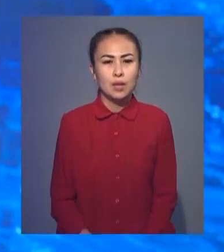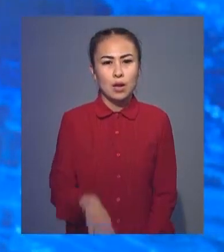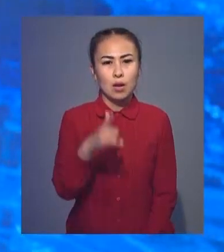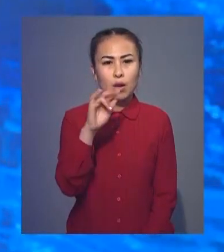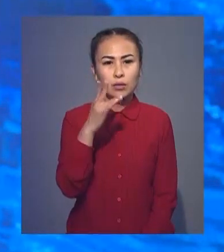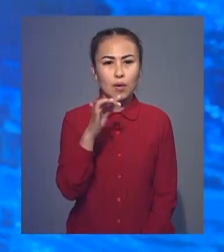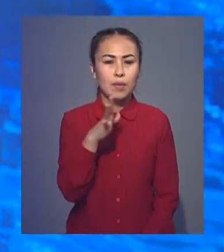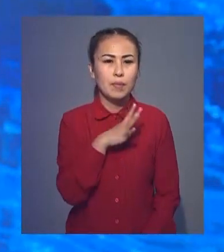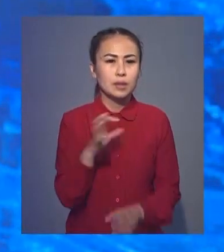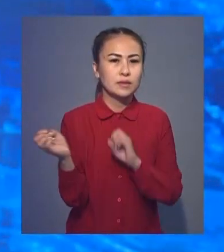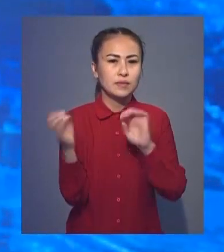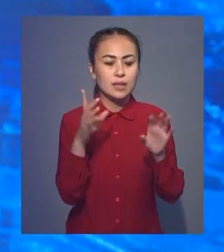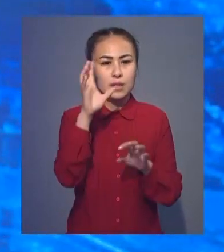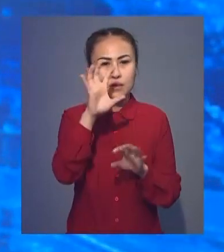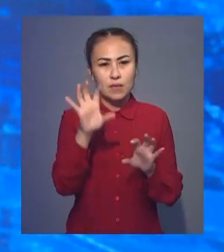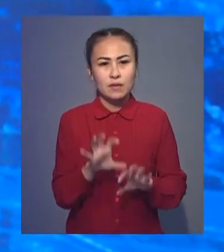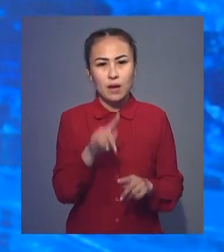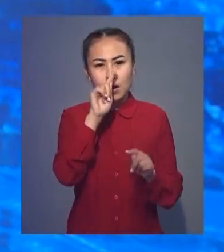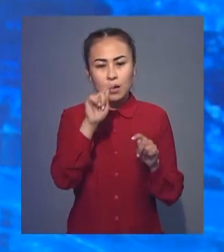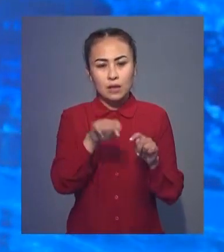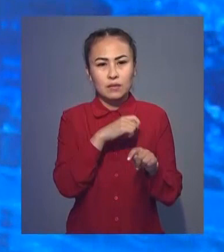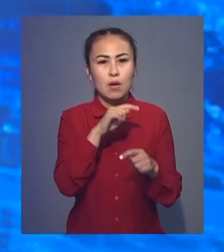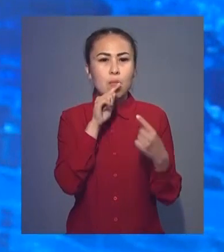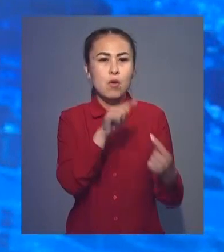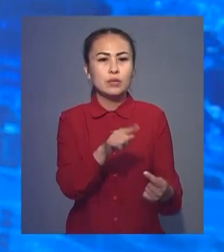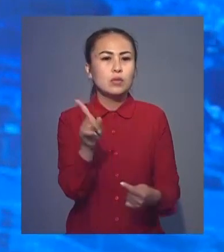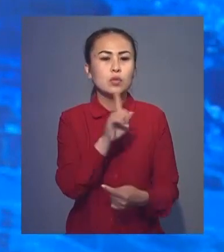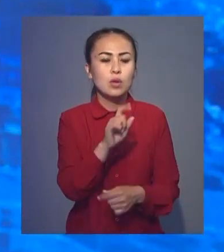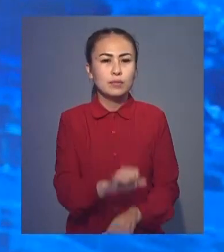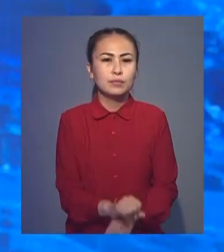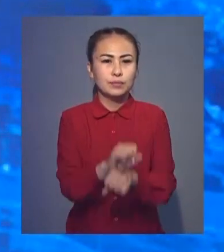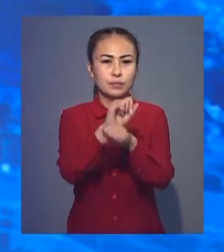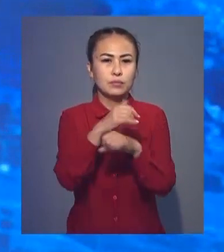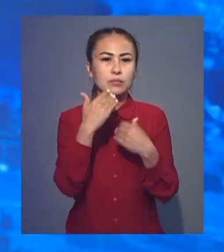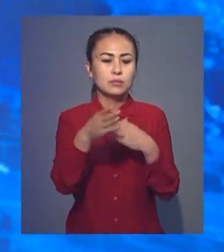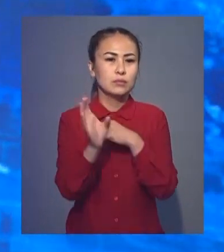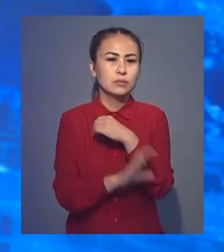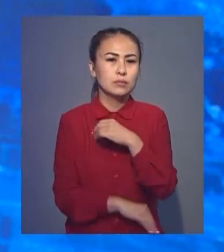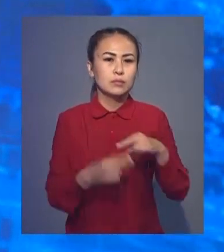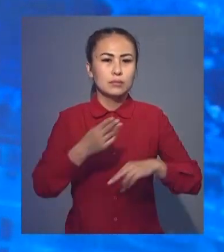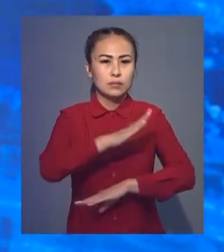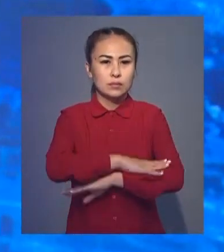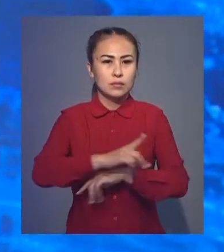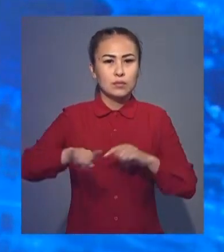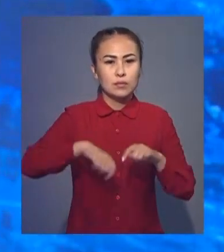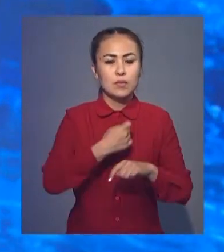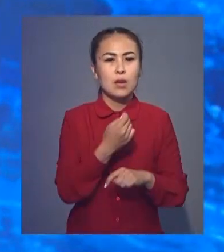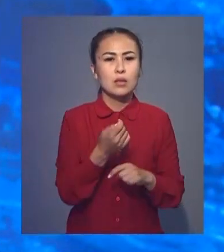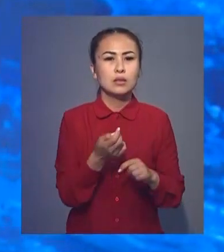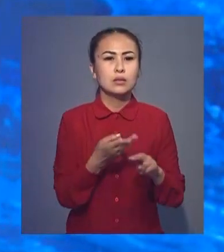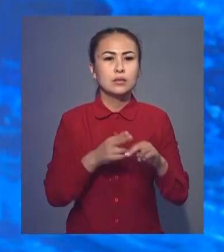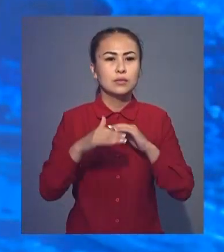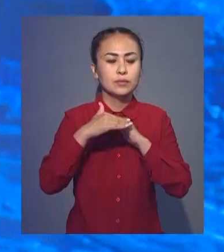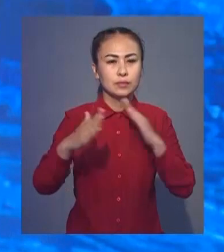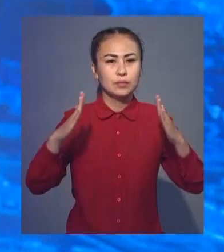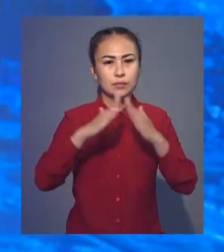Гонконгте экстрадициялау заңына қарсылық білдірушілер тағыда ереуілге шықты. Бірақ оның соңы жаппай тәртіпсіздікке ұласты. Ереуілшілер